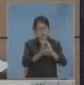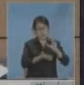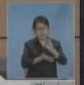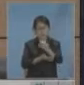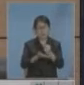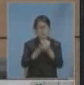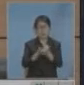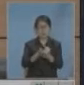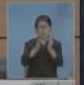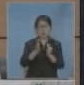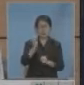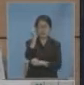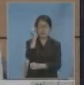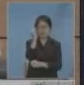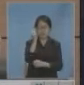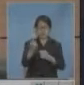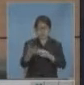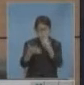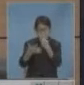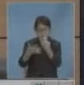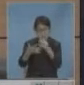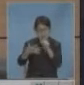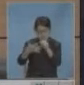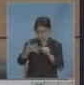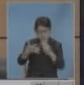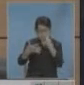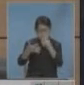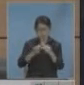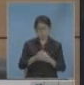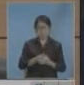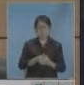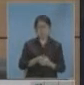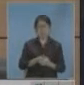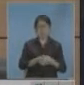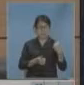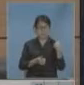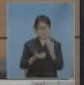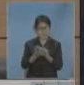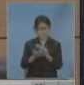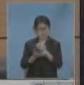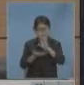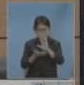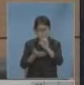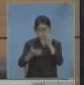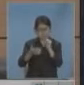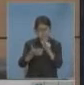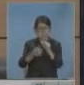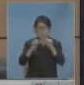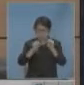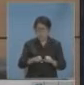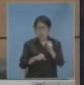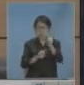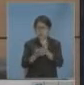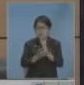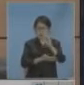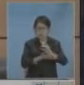ปรากฏว่ามีเงินจำนวนหนึ่งครับท่านประธานครับที่สามารถที่จะอนุมัติให้กับพี่น้องประชาชนผู้ยากจนผู้ยาก